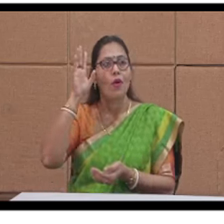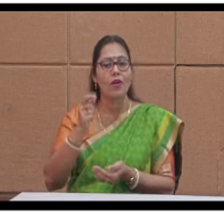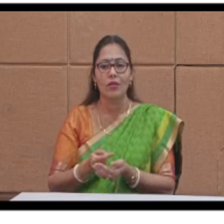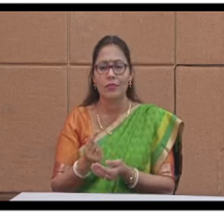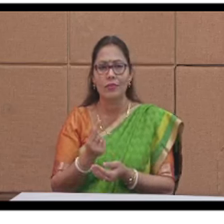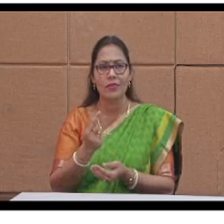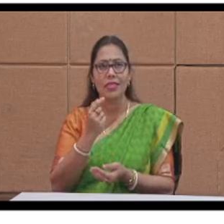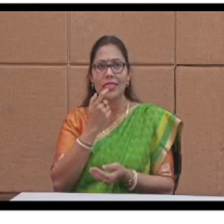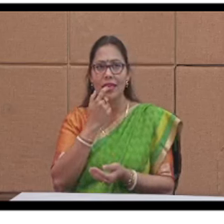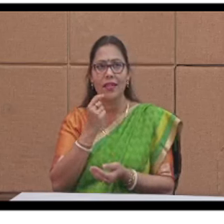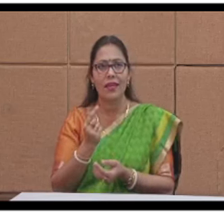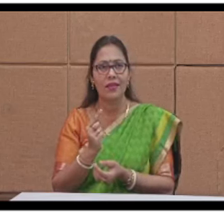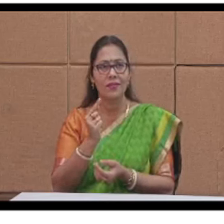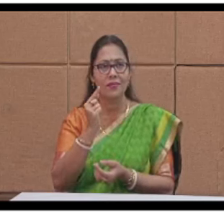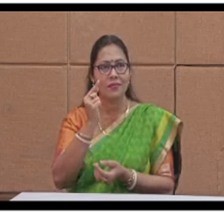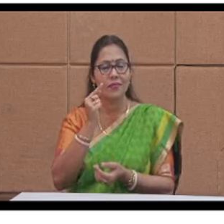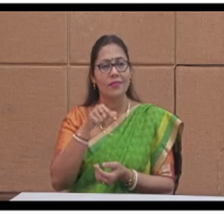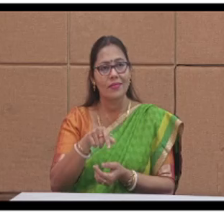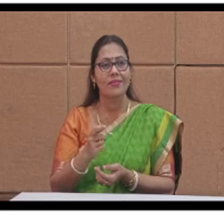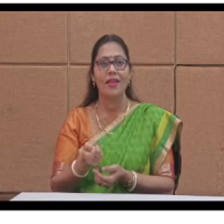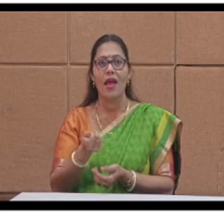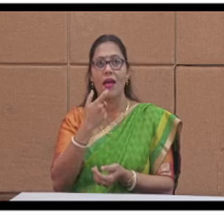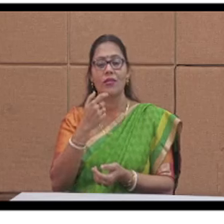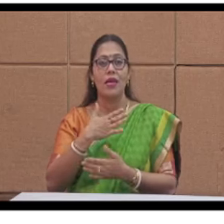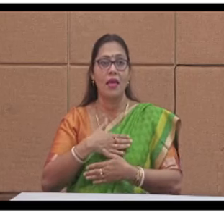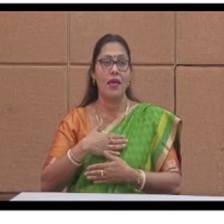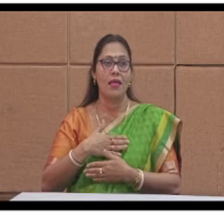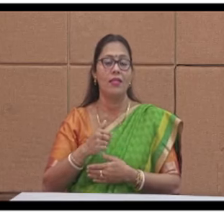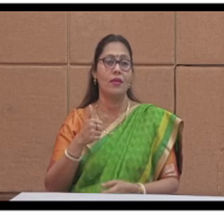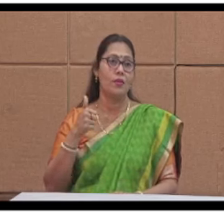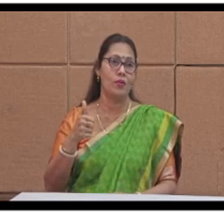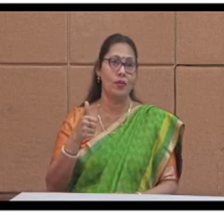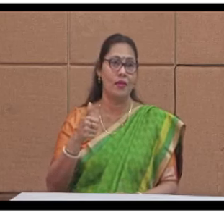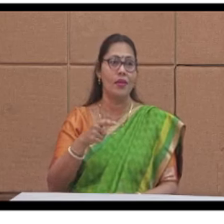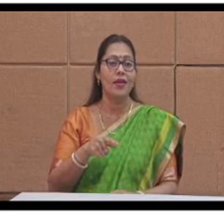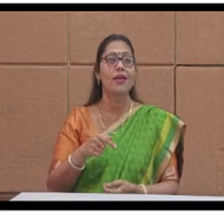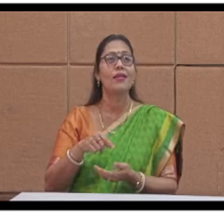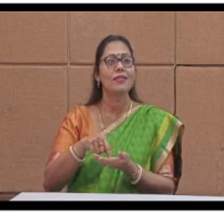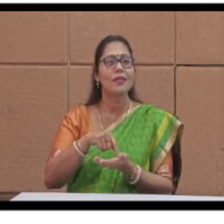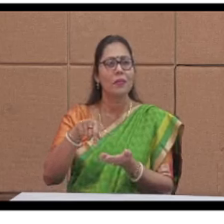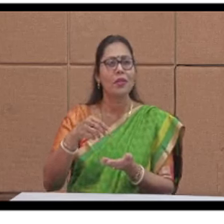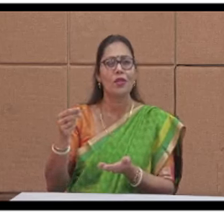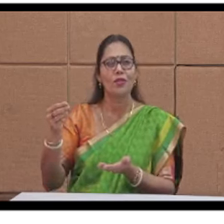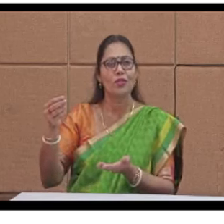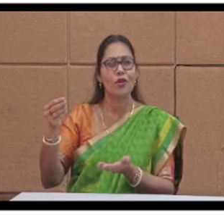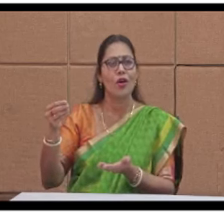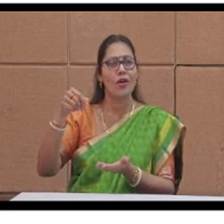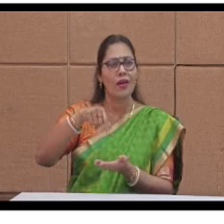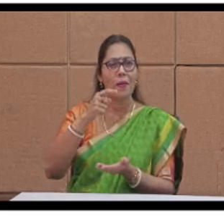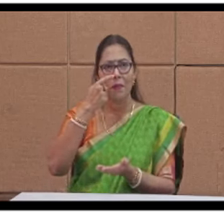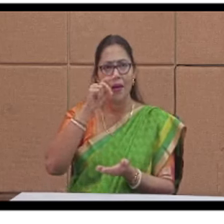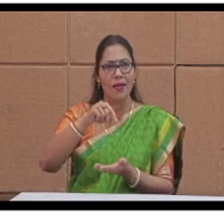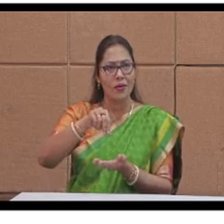থেকে সাদা সাদা অংকুর বের হয় একটু স্বাদ ভালো করার জন্য মা তার